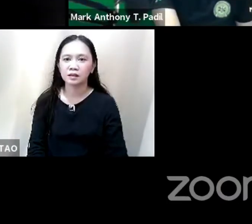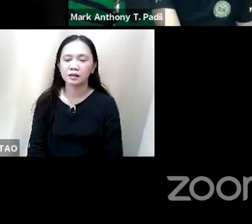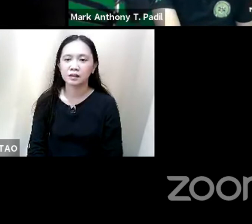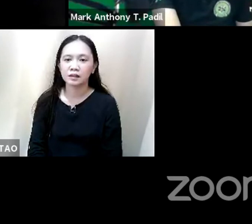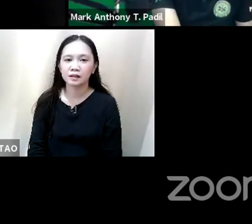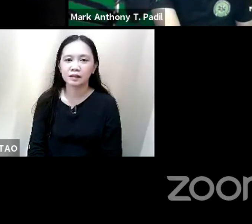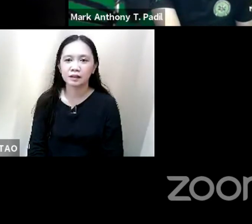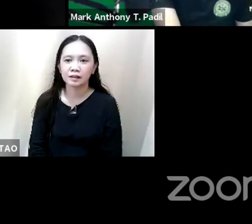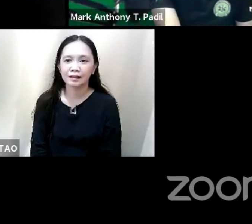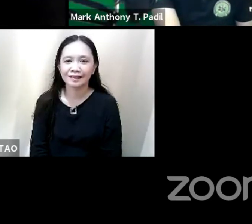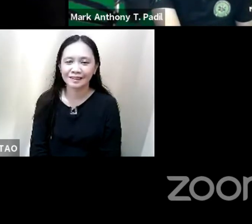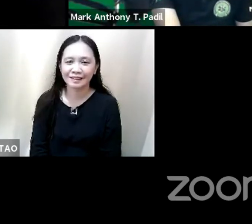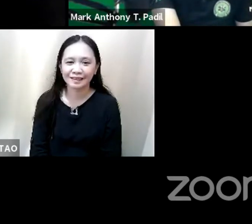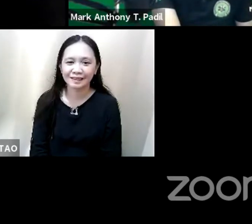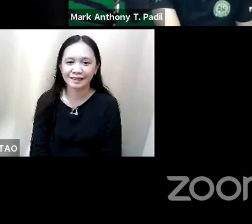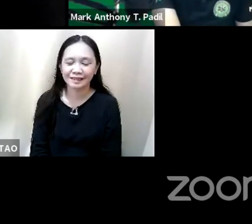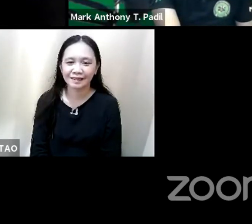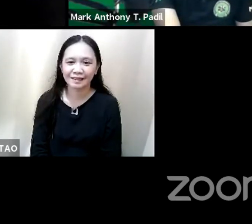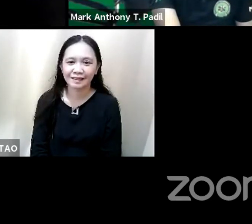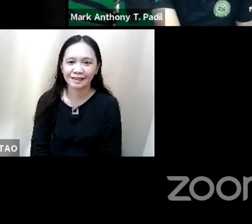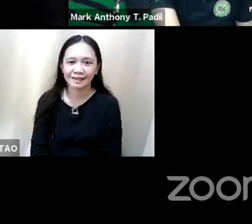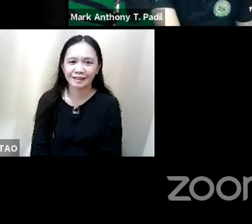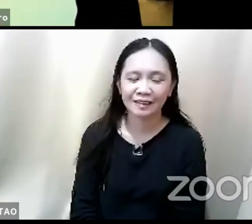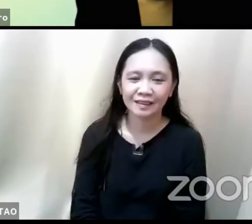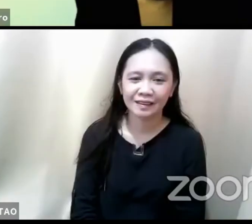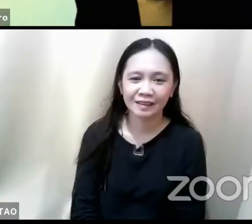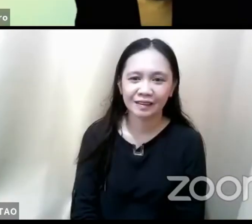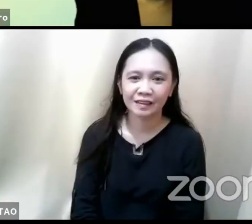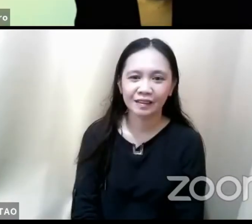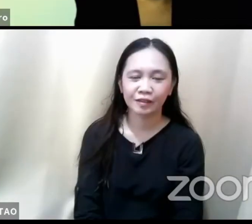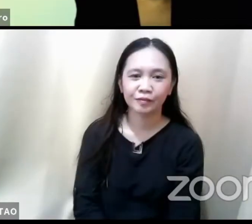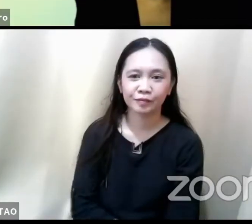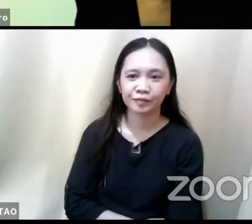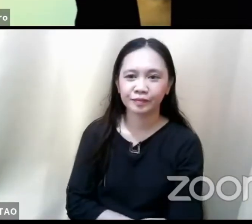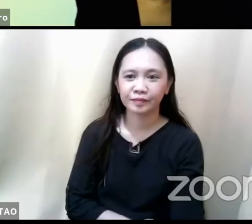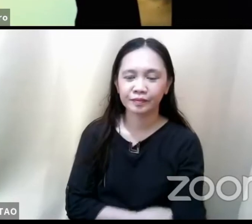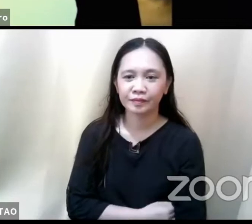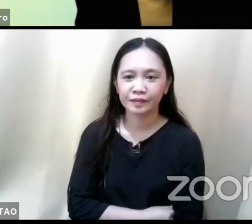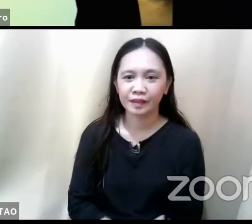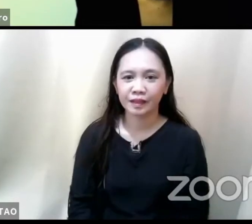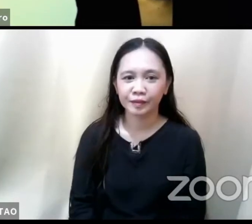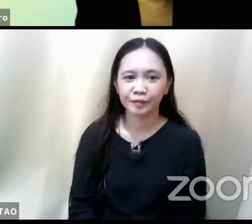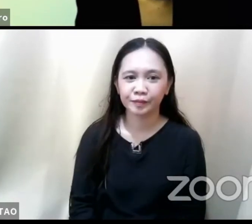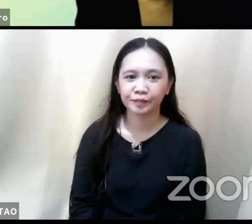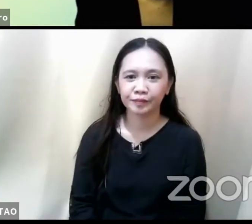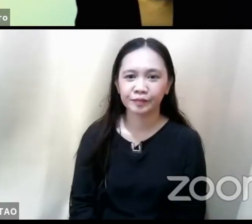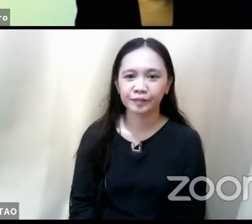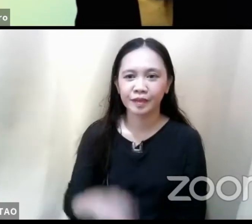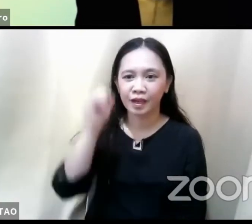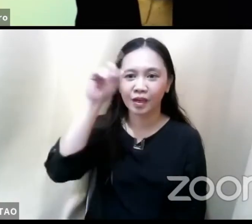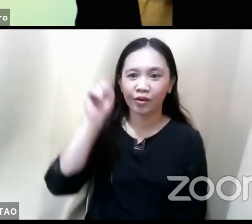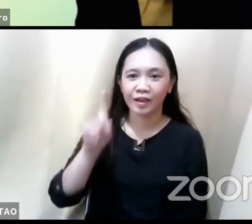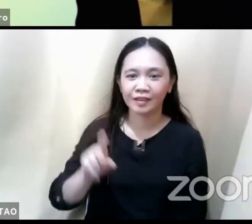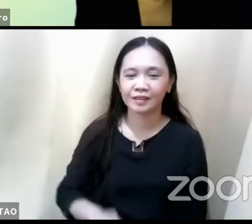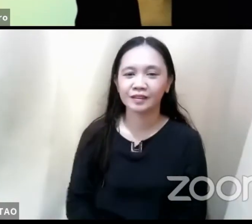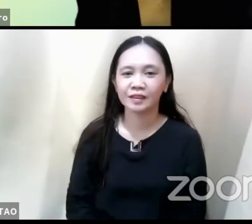Ayan, okay na, nandiyan na, nakikita na siya. Pwede na siya mapin, Lu. Yan, okay, sige, questions. G,